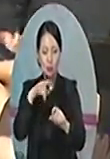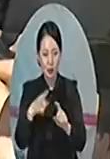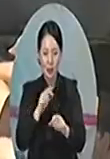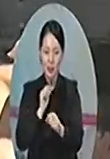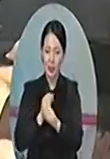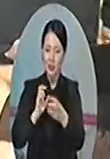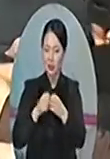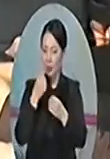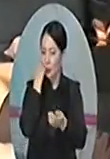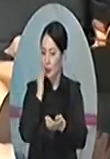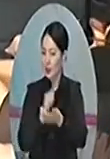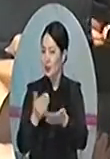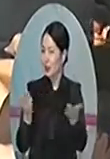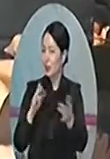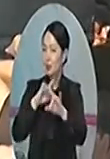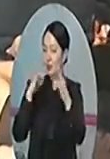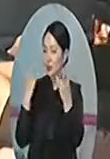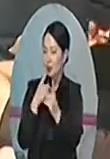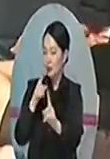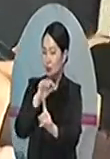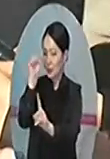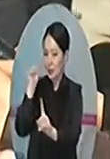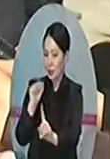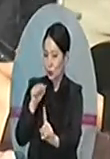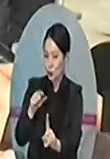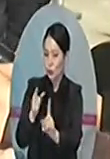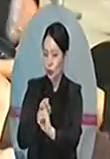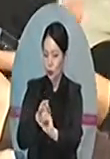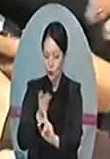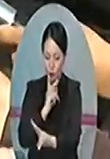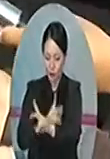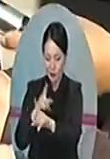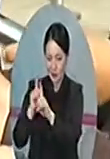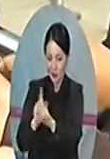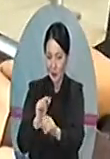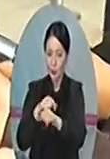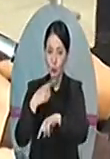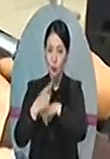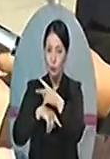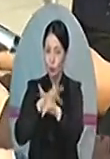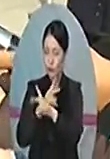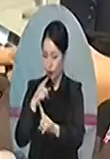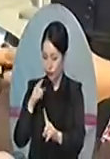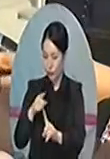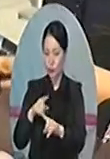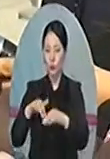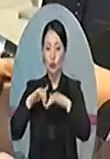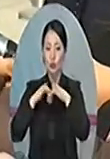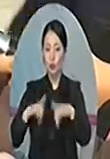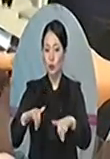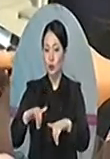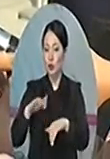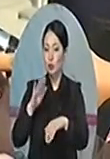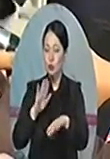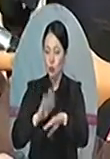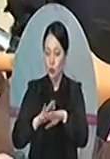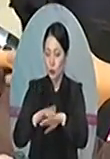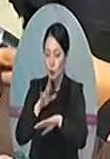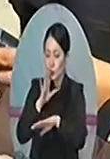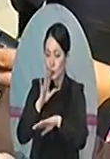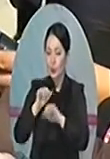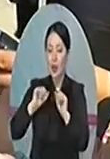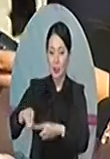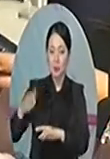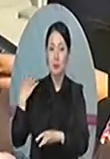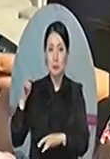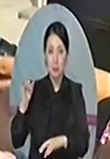баталгаа, нийгмийн асуудлуудыг хууль сахиулагч эрхцүүлэн байдлын тухай хууль, хууль сахиулах ажиллагааны тухай хуулиар тусдан зохицуулна гэд орхигдсон байсан. Үүнээсээ болоод өнгөрсөн